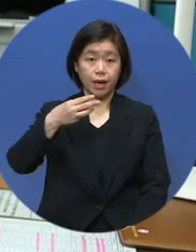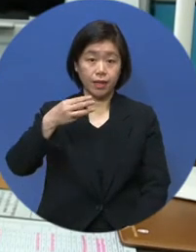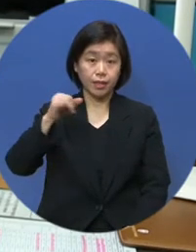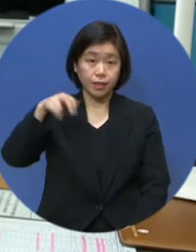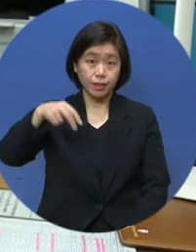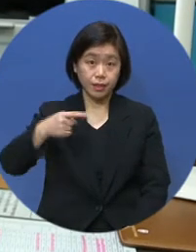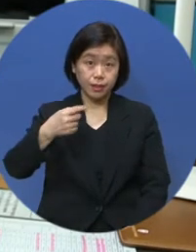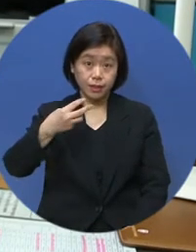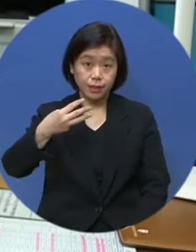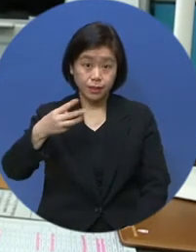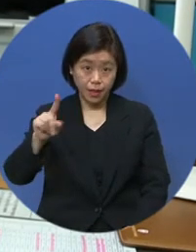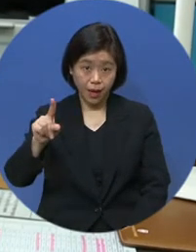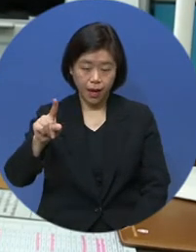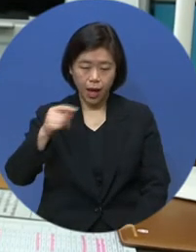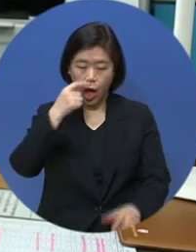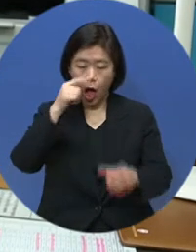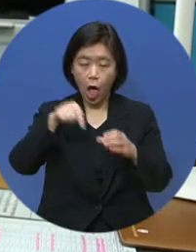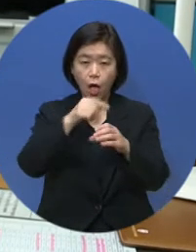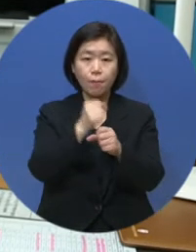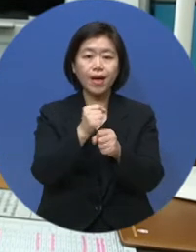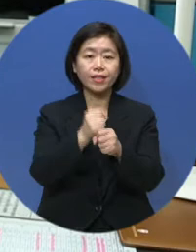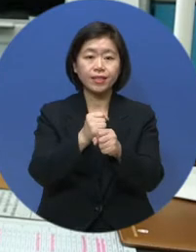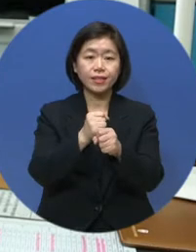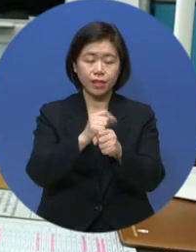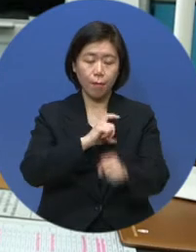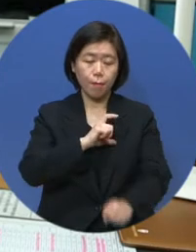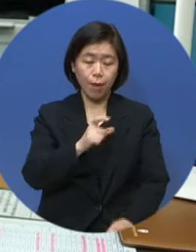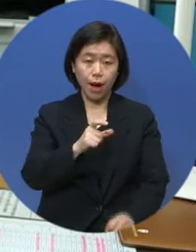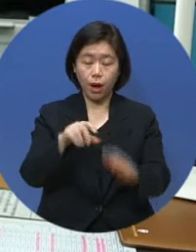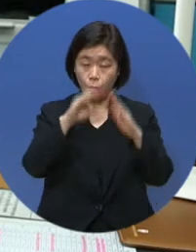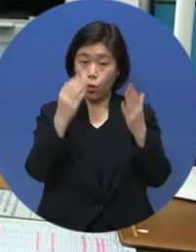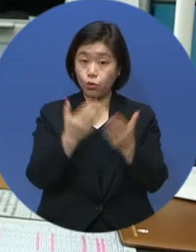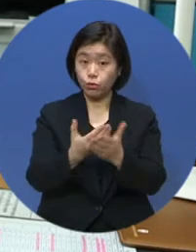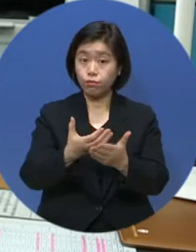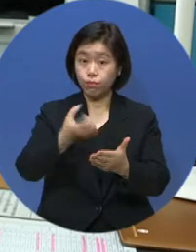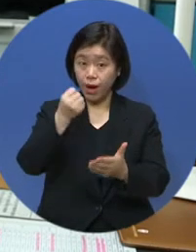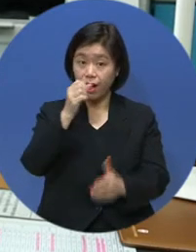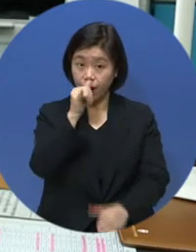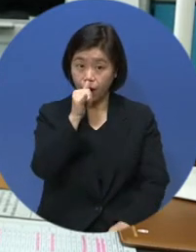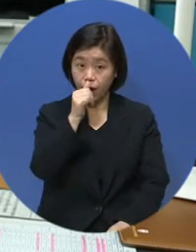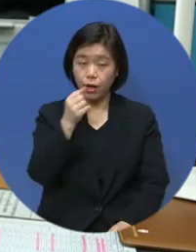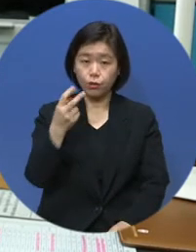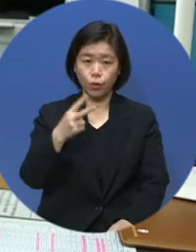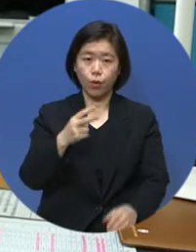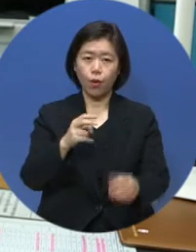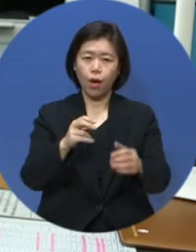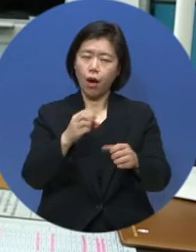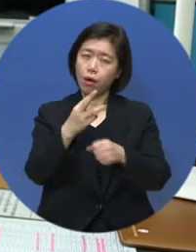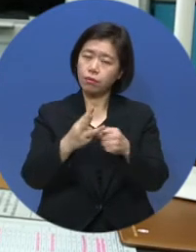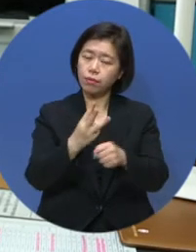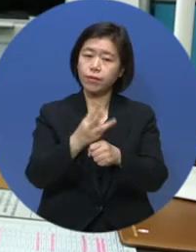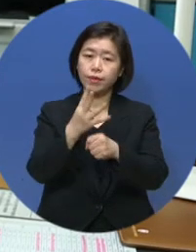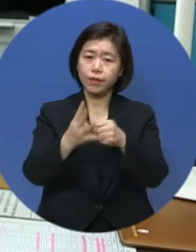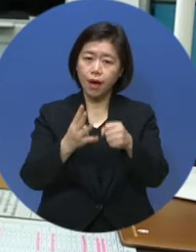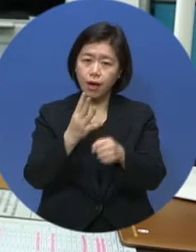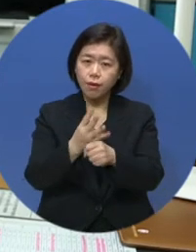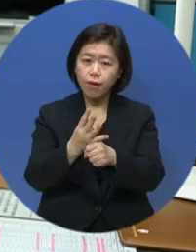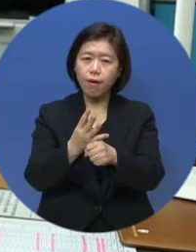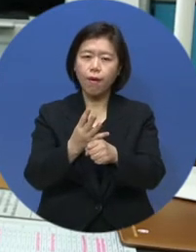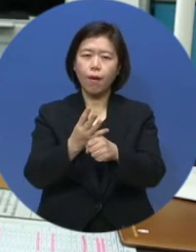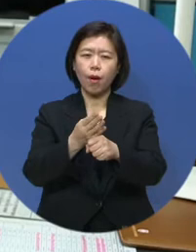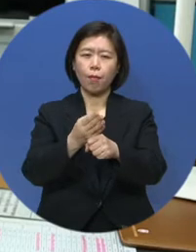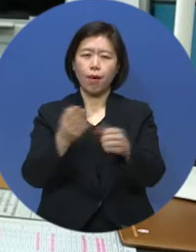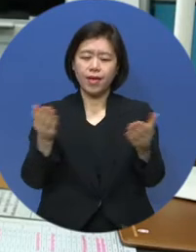모두 소지하고 있고요. 복지관에서 3, 4년간 직업훈련반에서 충분하게 현장